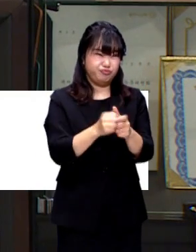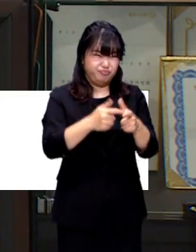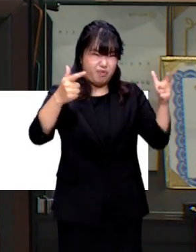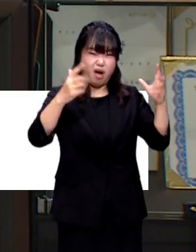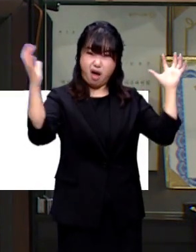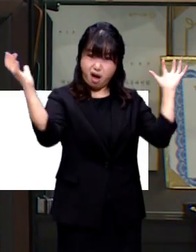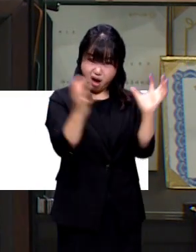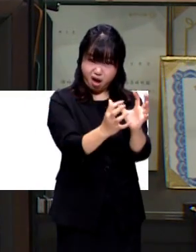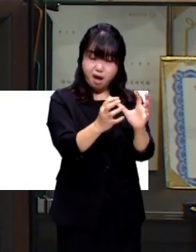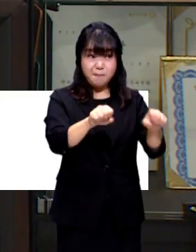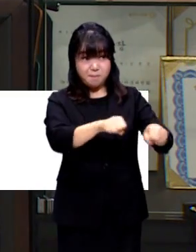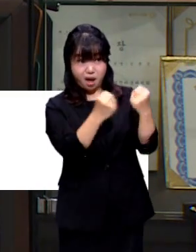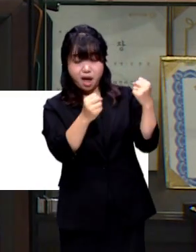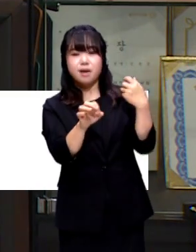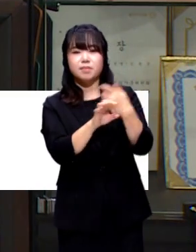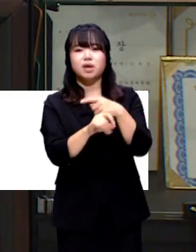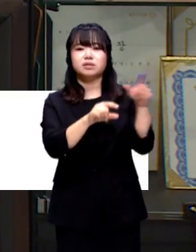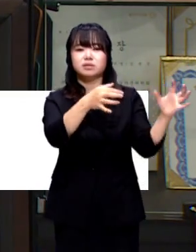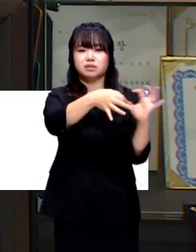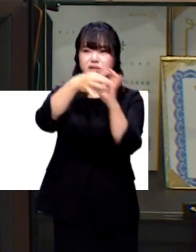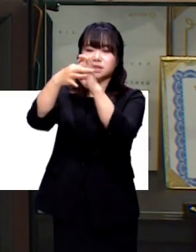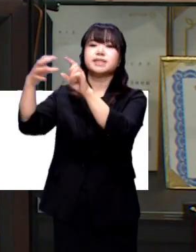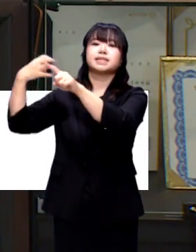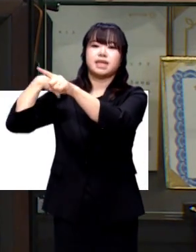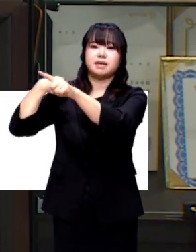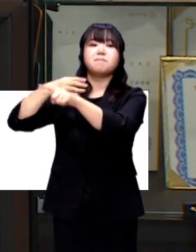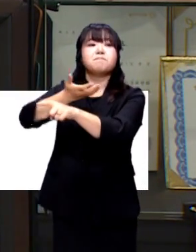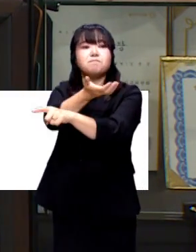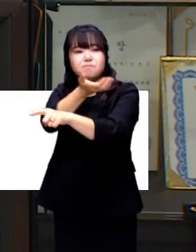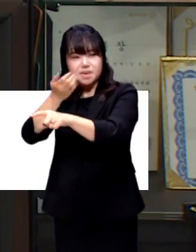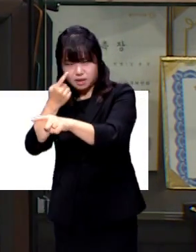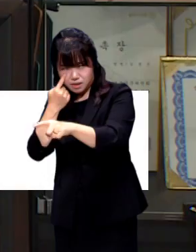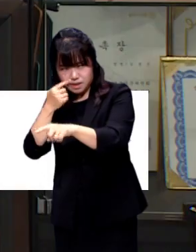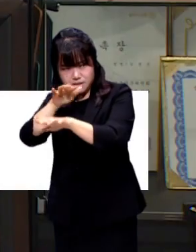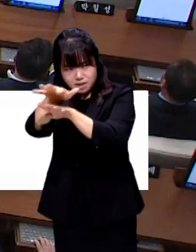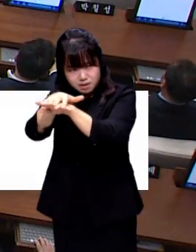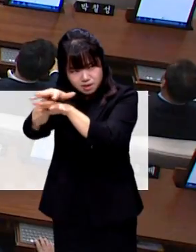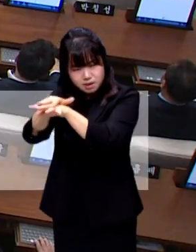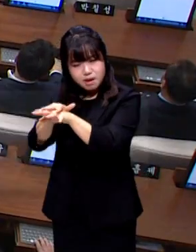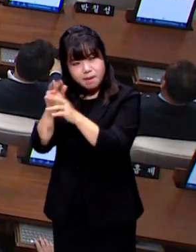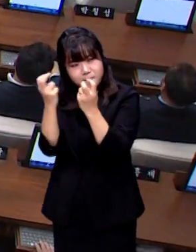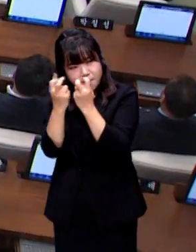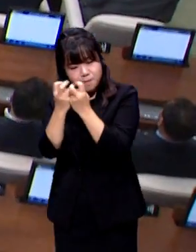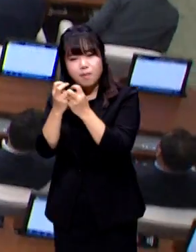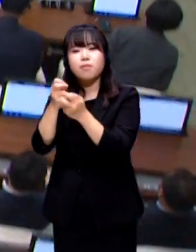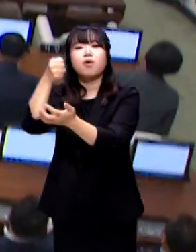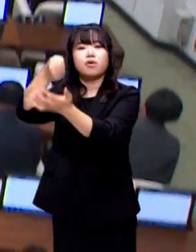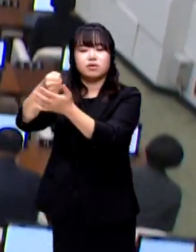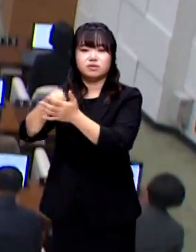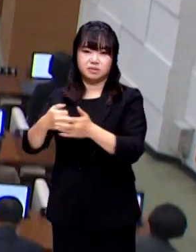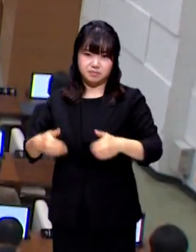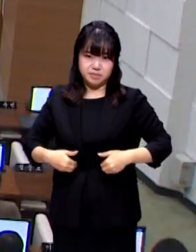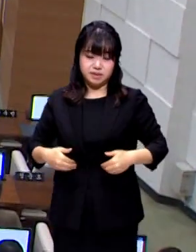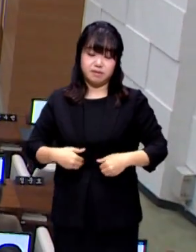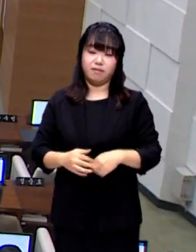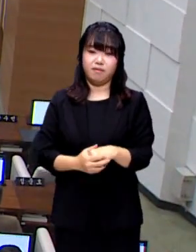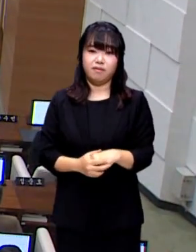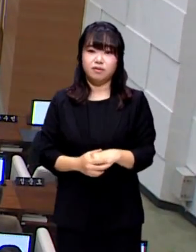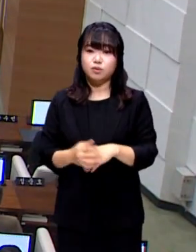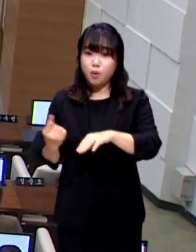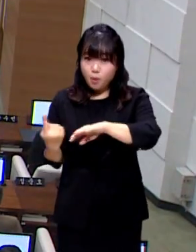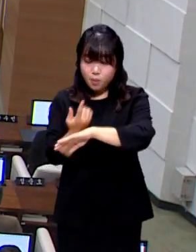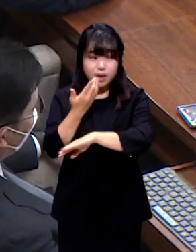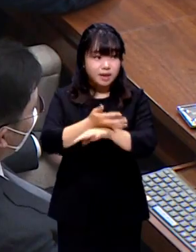것으로 예상되면 관계기관이 선제적으로 대책을 만들도록. 다른 시도의회에서도 같은